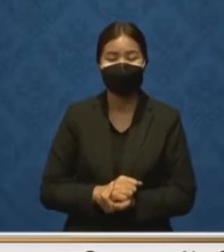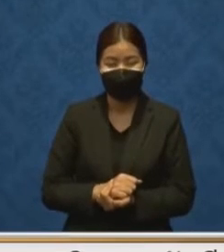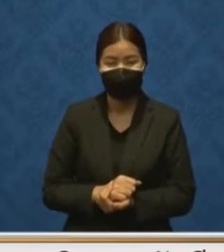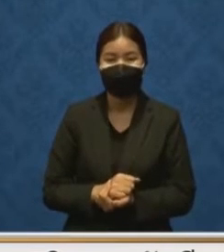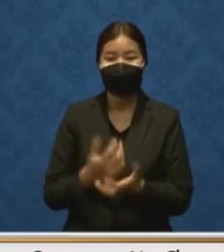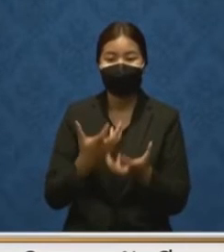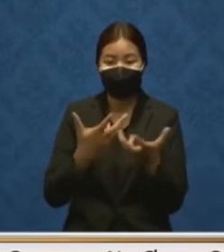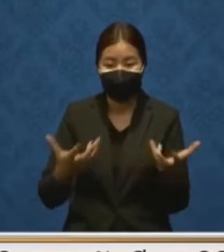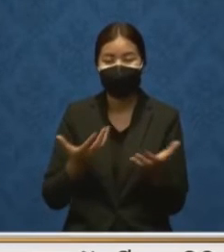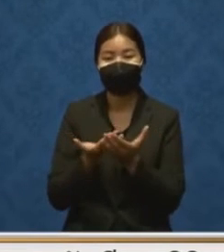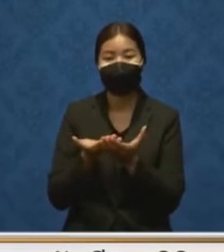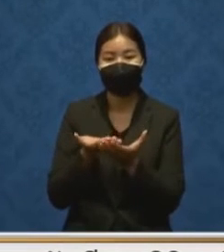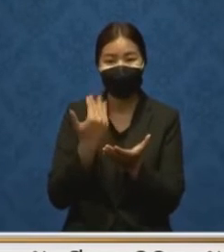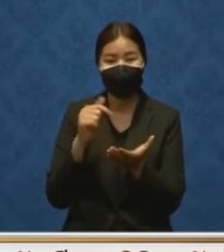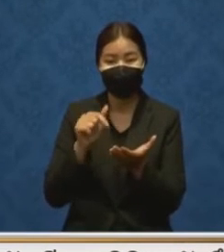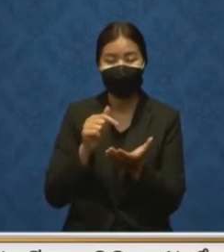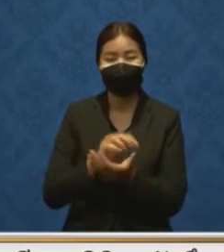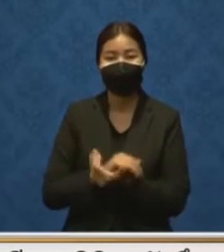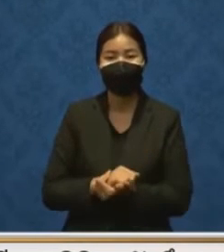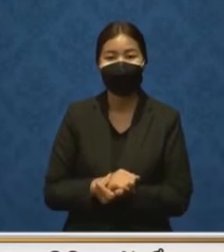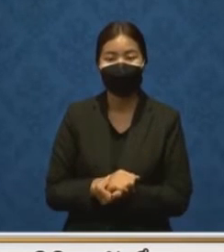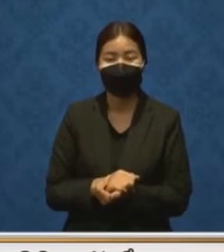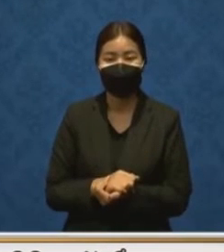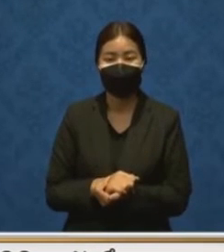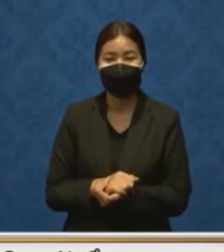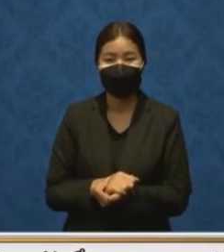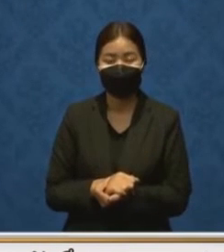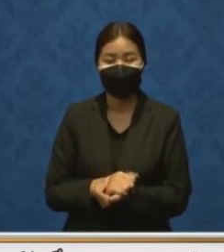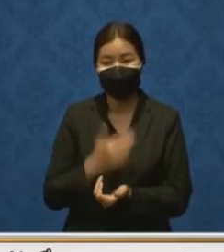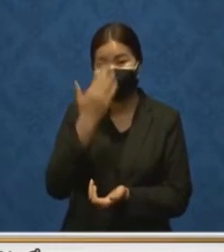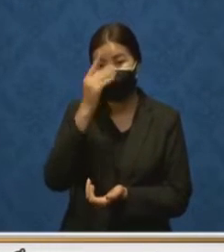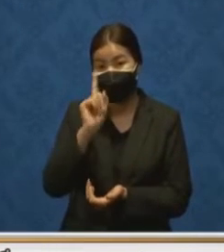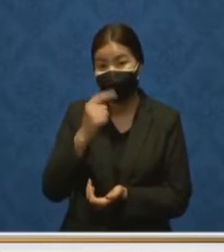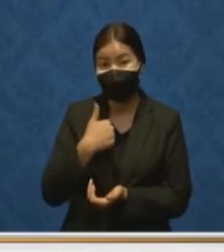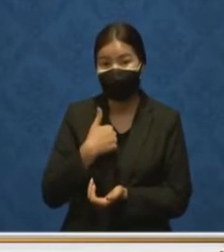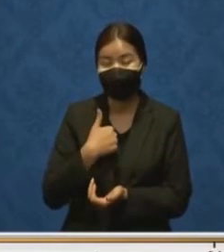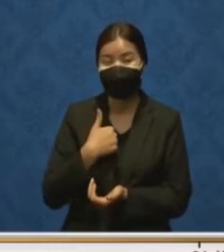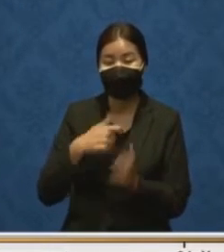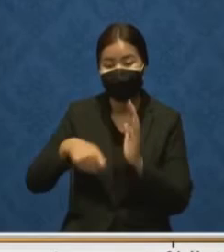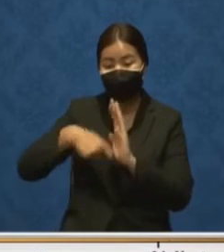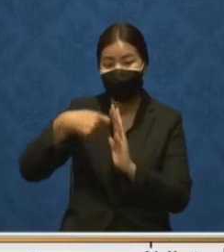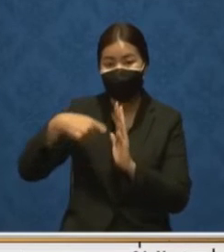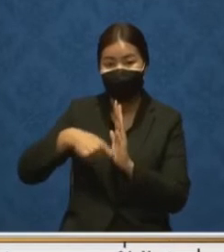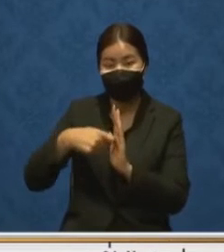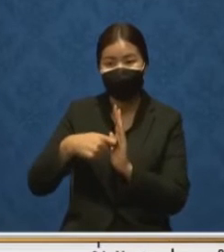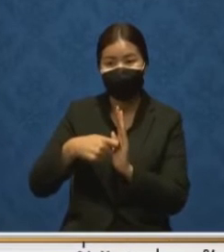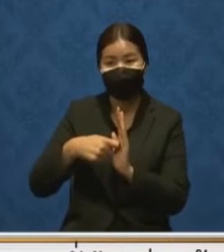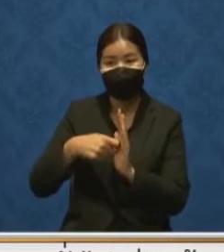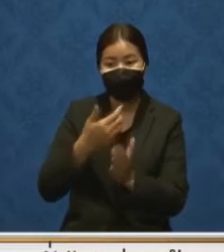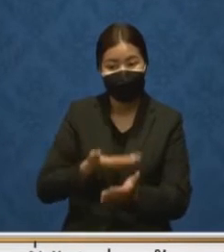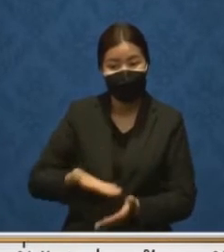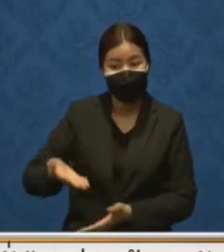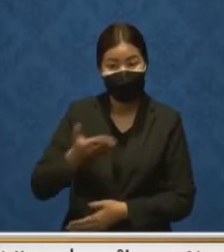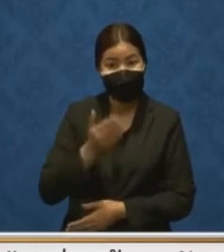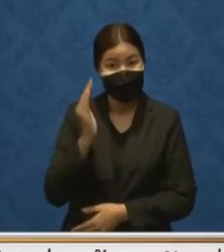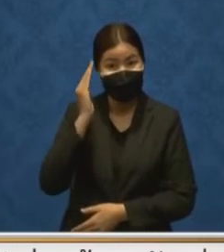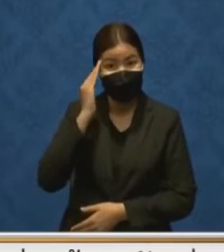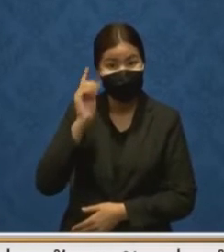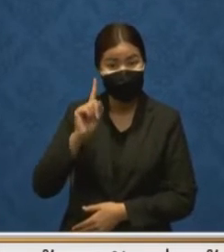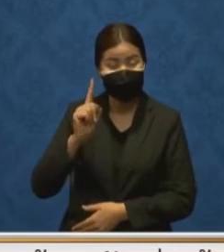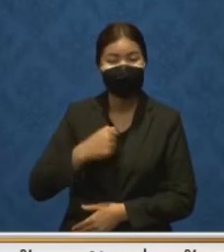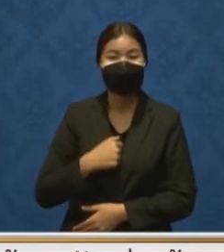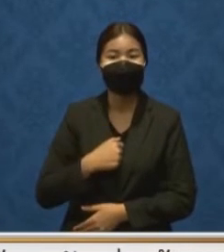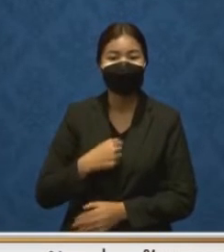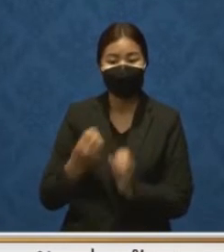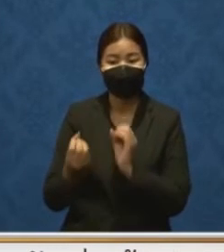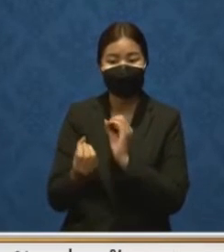ซึ่งประเด็ดที่เกิดขึ้นสาเหตุก็เป็ที่ทาบกันในขณะนี้นั่นก็